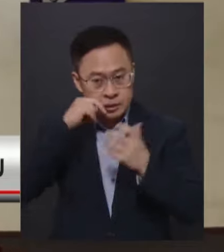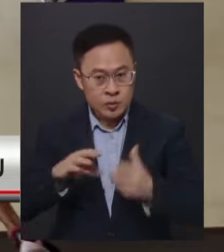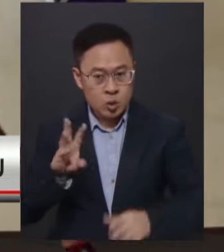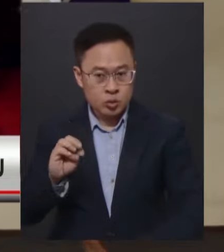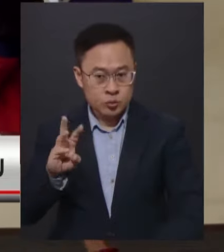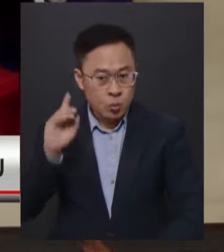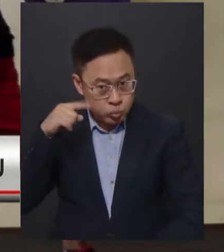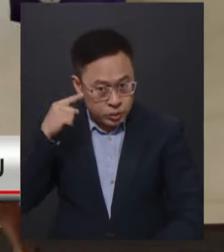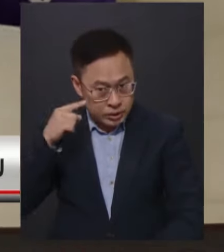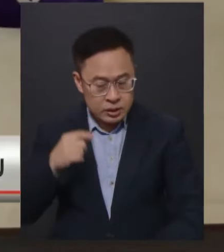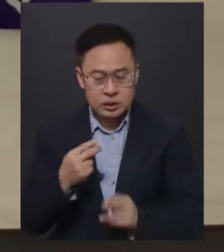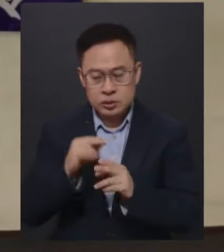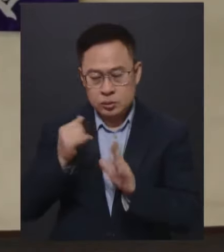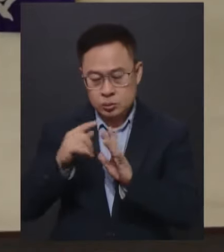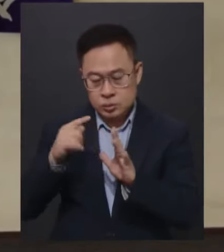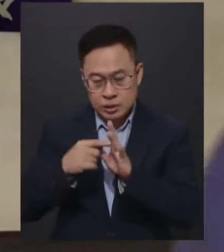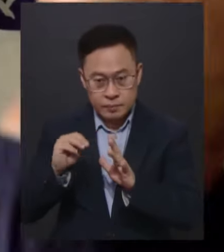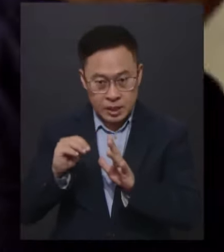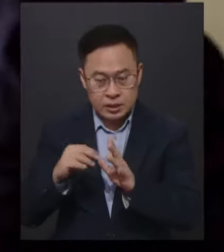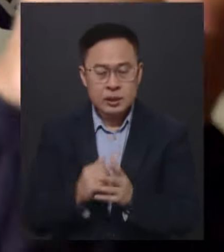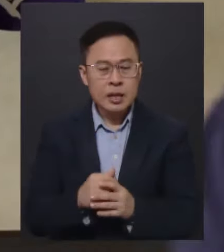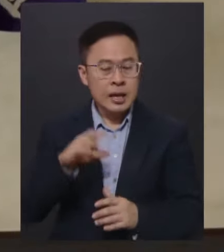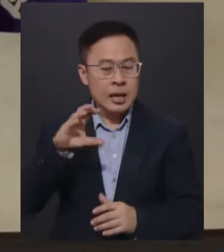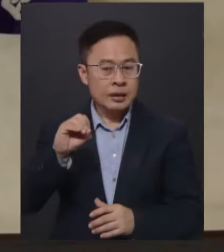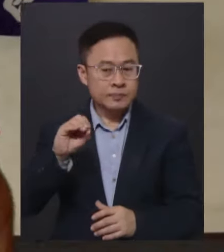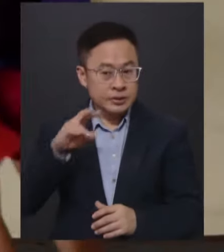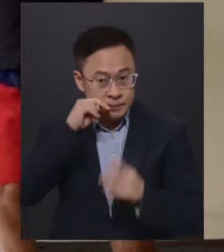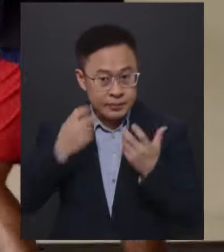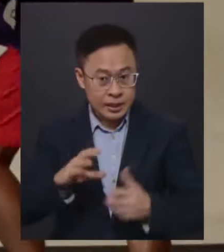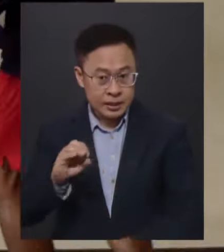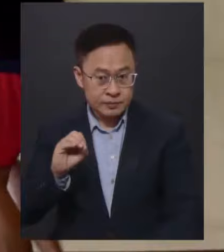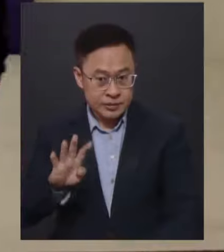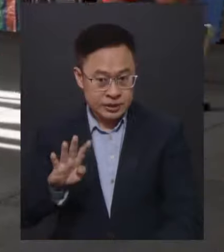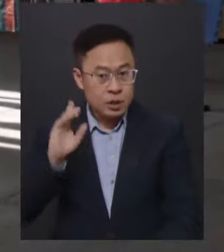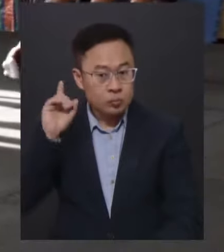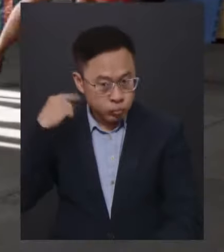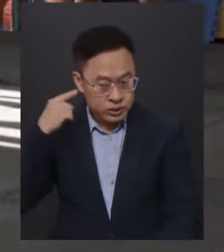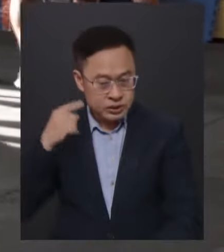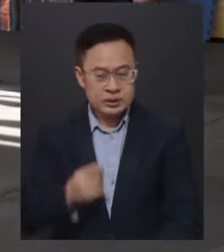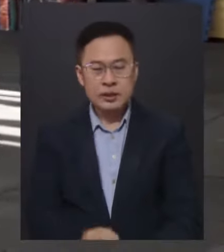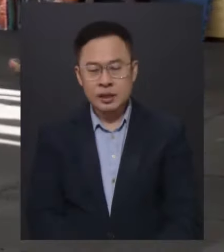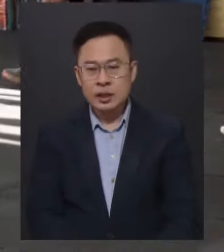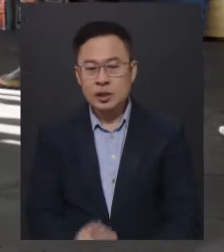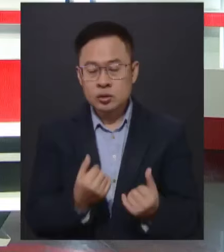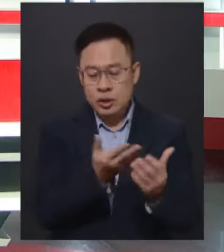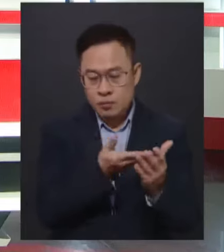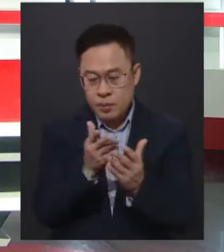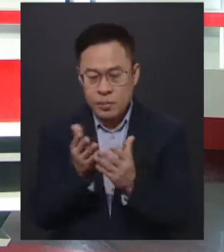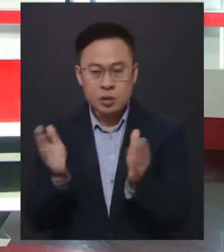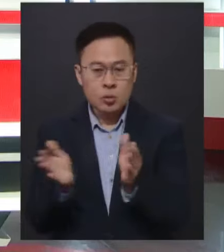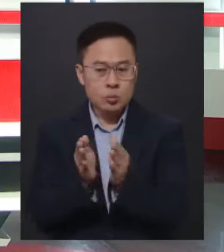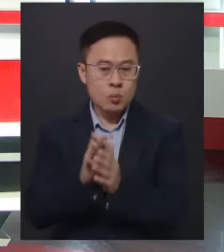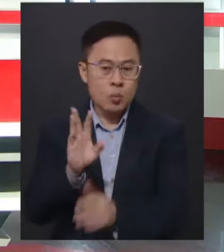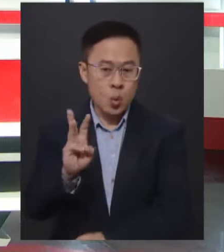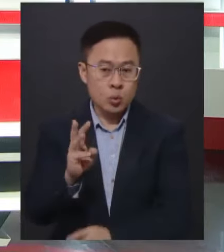ตพงษ์ในรุ่น54กิโลกรัมหญิงนะครับก็เท่ากับว่าถึงตรงนี้เนี่ยเราได้มาแล้ว6คนนะ